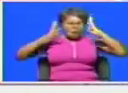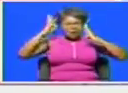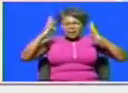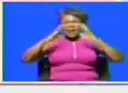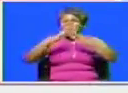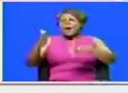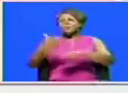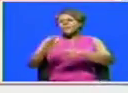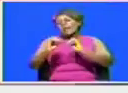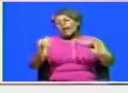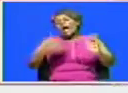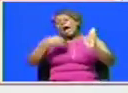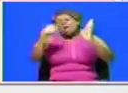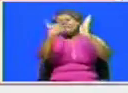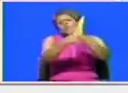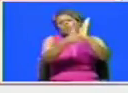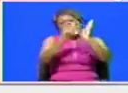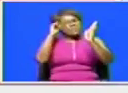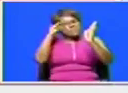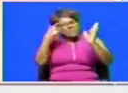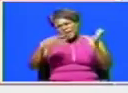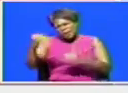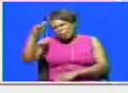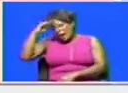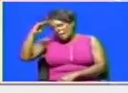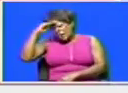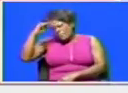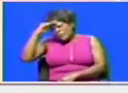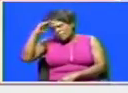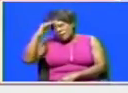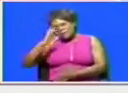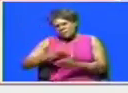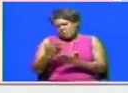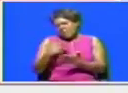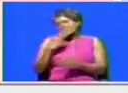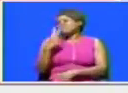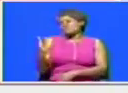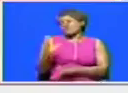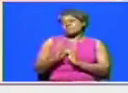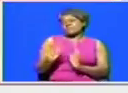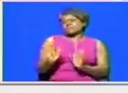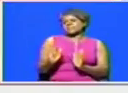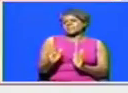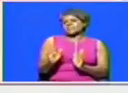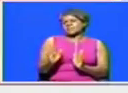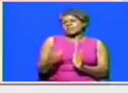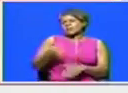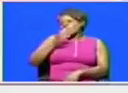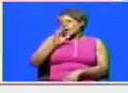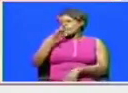wengine wako na shida. Anafikiria nikienda pale kwa baa nikinunua chupa moja, pengine kuna shilingi 200. Anasema acha ninunue hiyo bia nikunywe